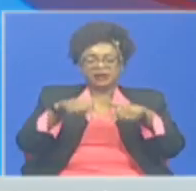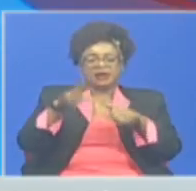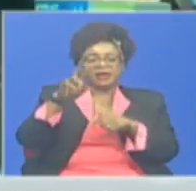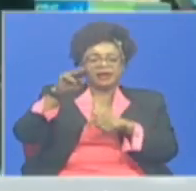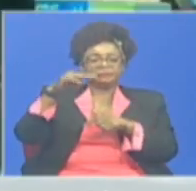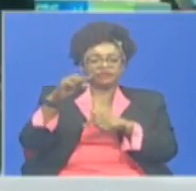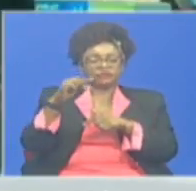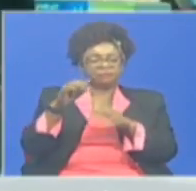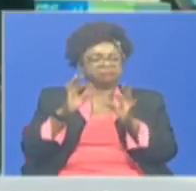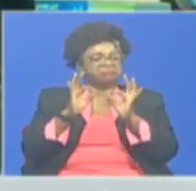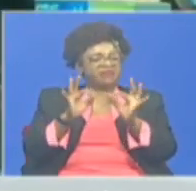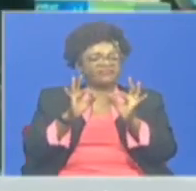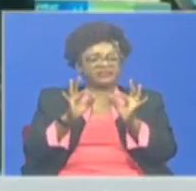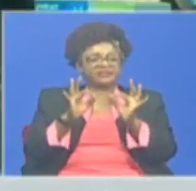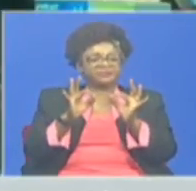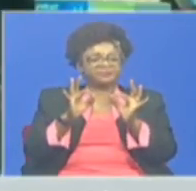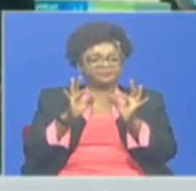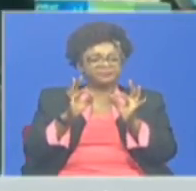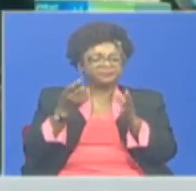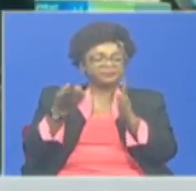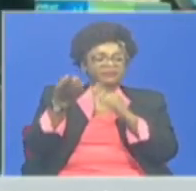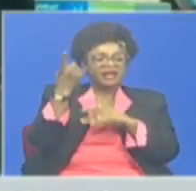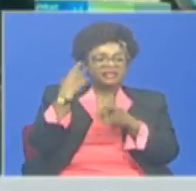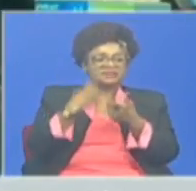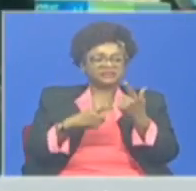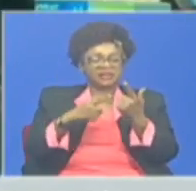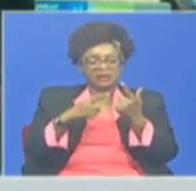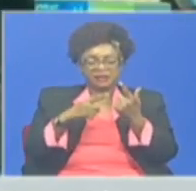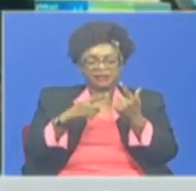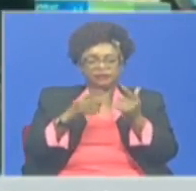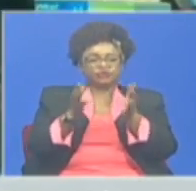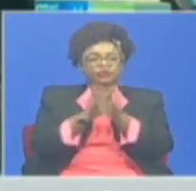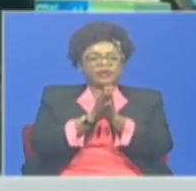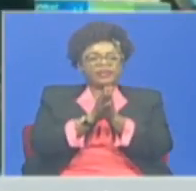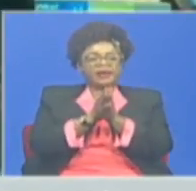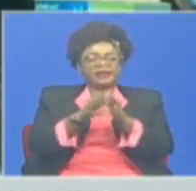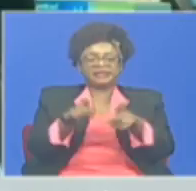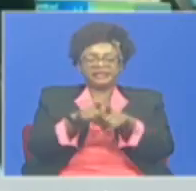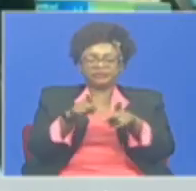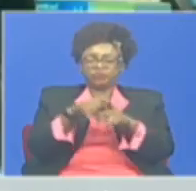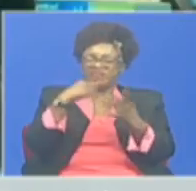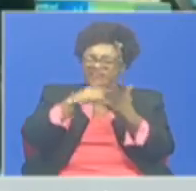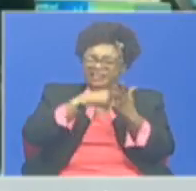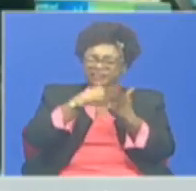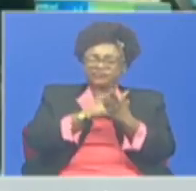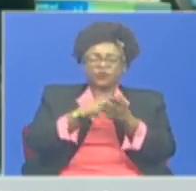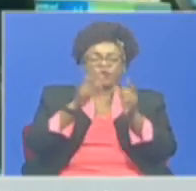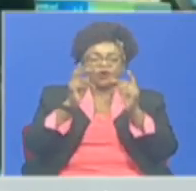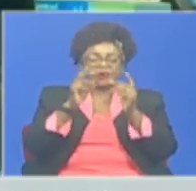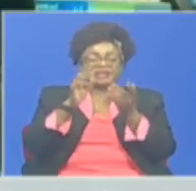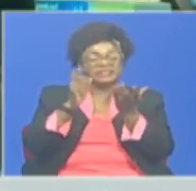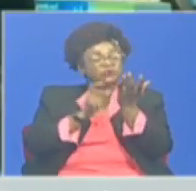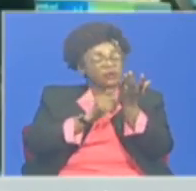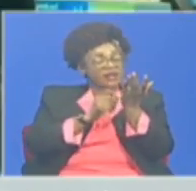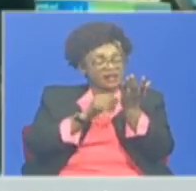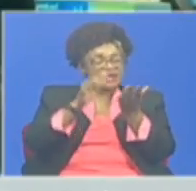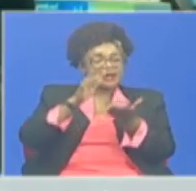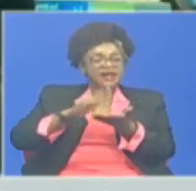kimeimarika. Mwaka jana tulikuwa pamoja tukitetea Kiswahili Dar es Salaam, na baadaye tukakutana